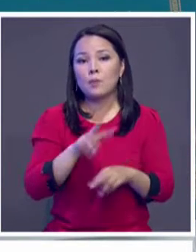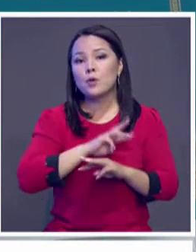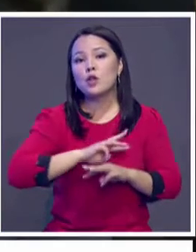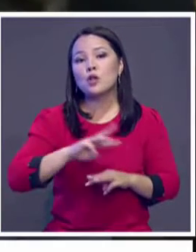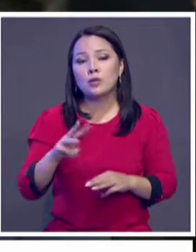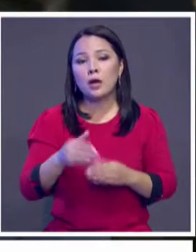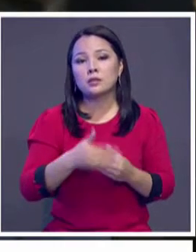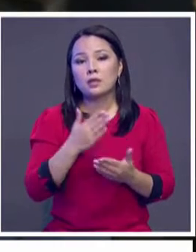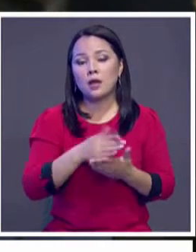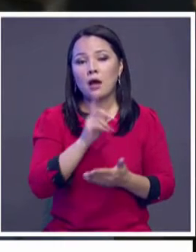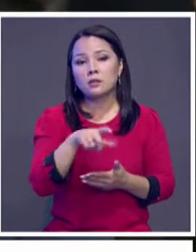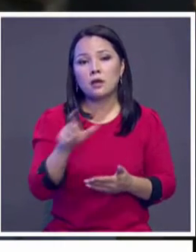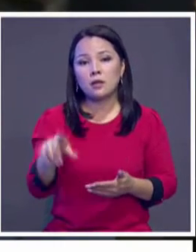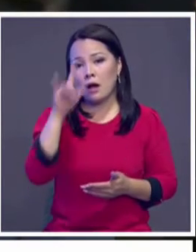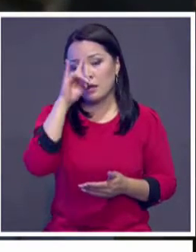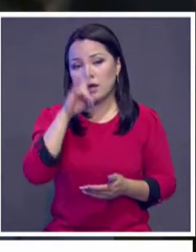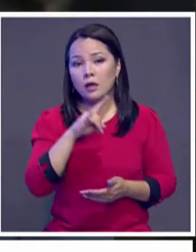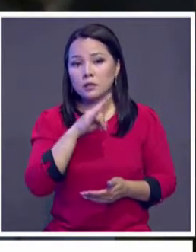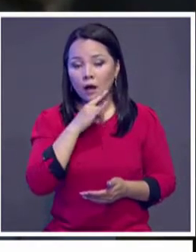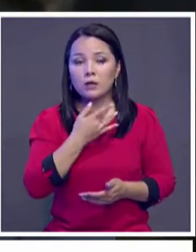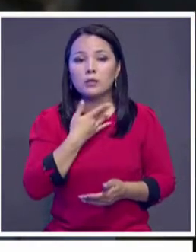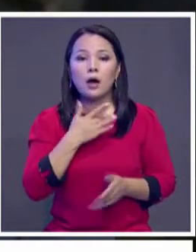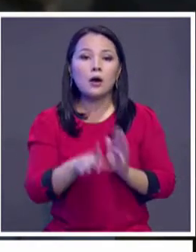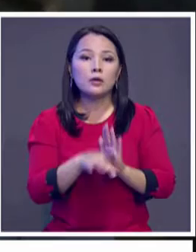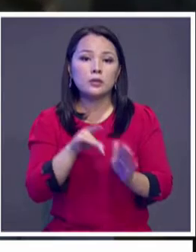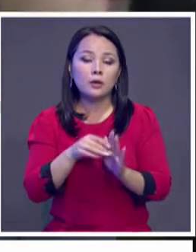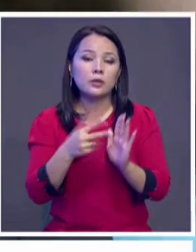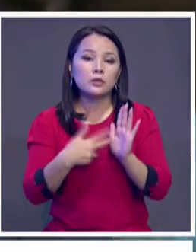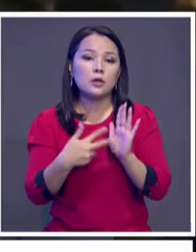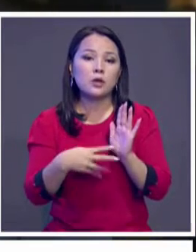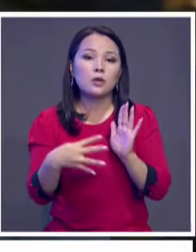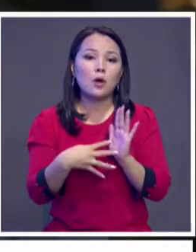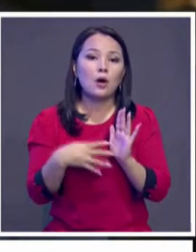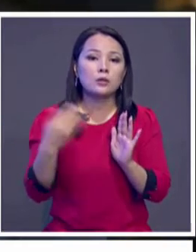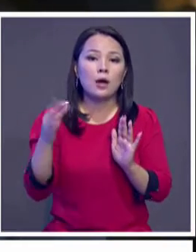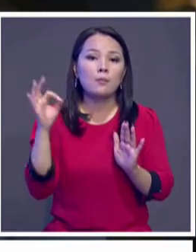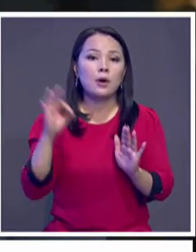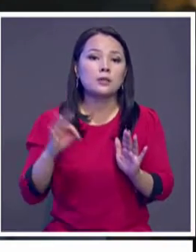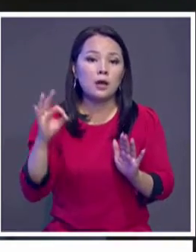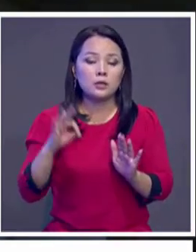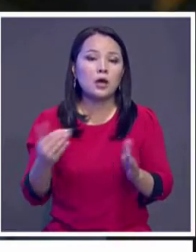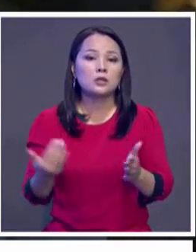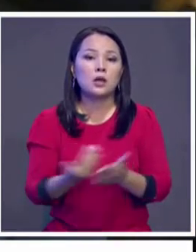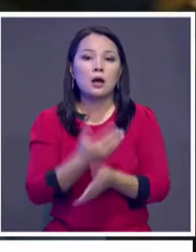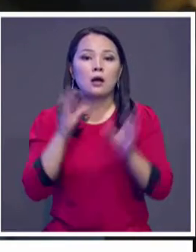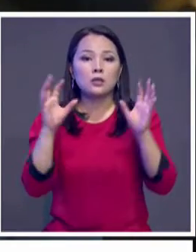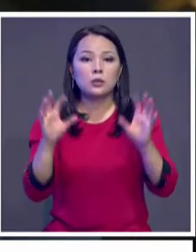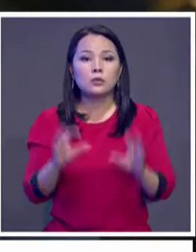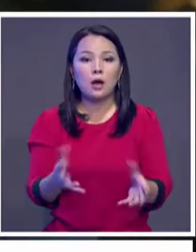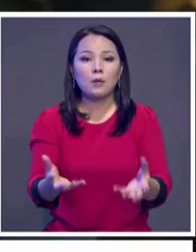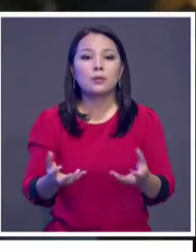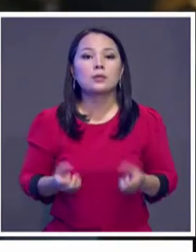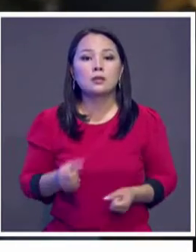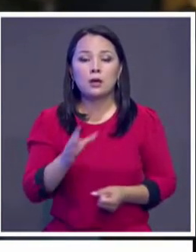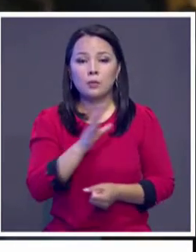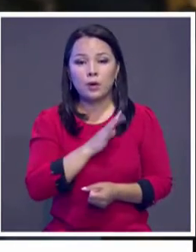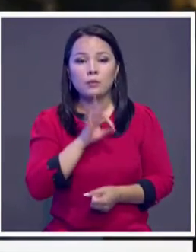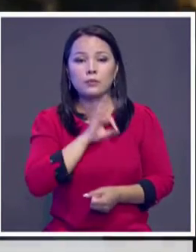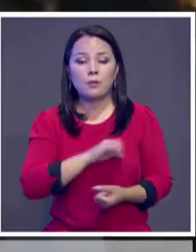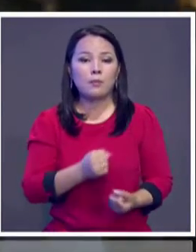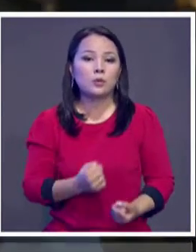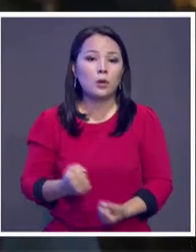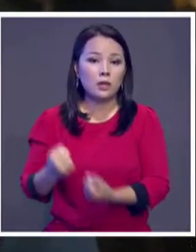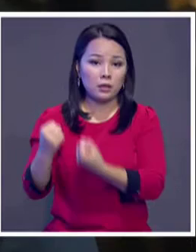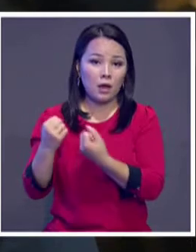астам қазақстандық, яғни дауыс бергендердің 89% жаңа конституцияны қолдады.